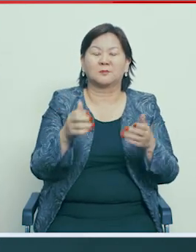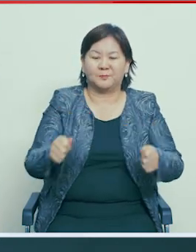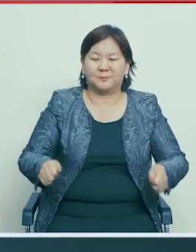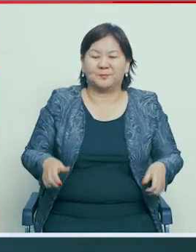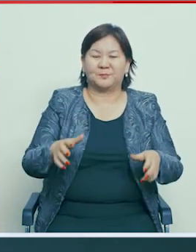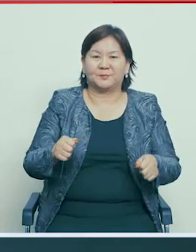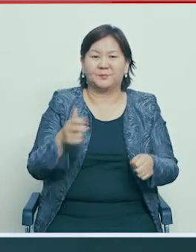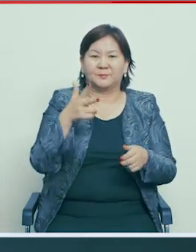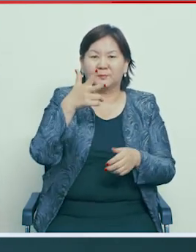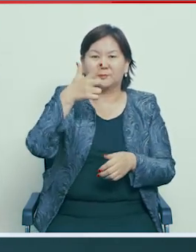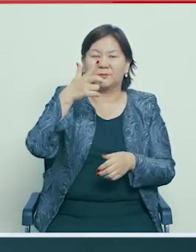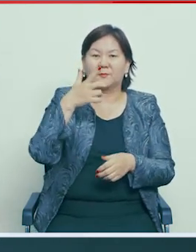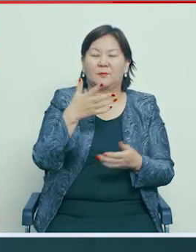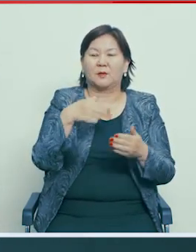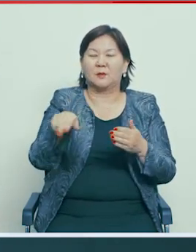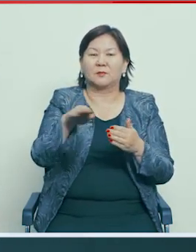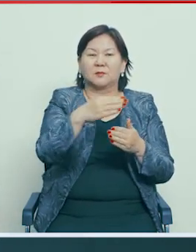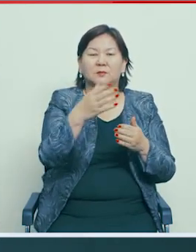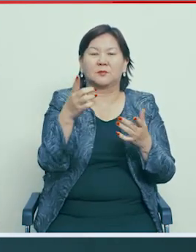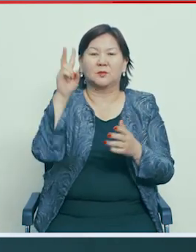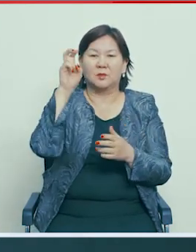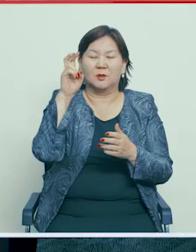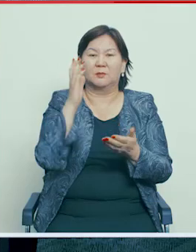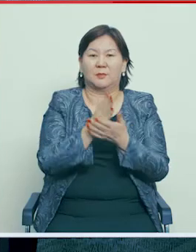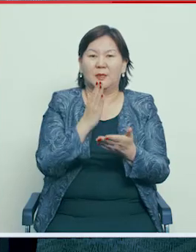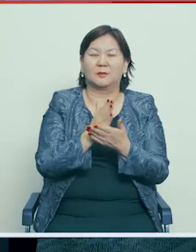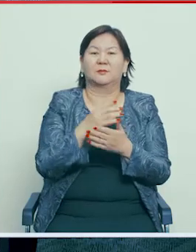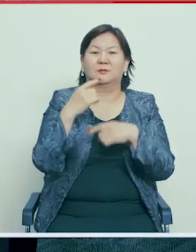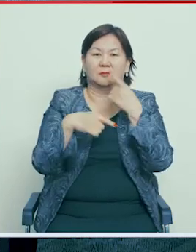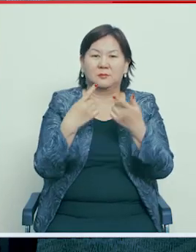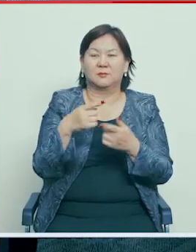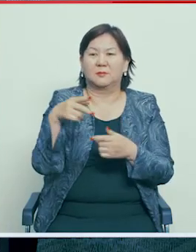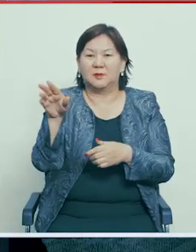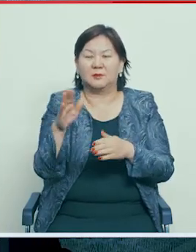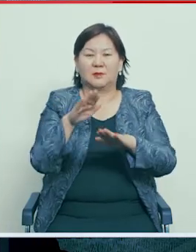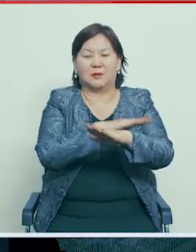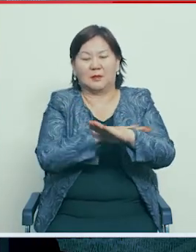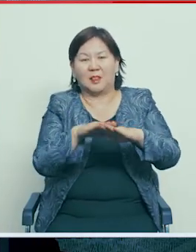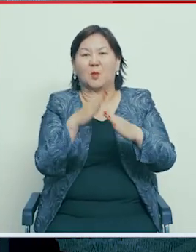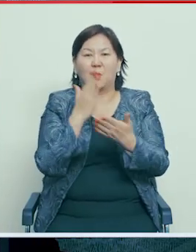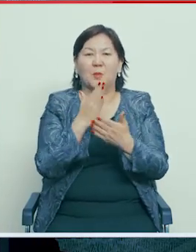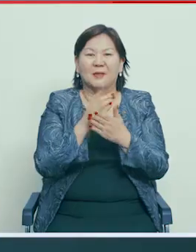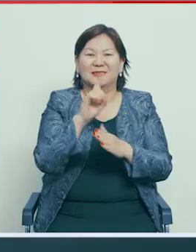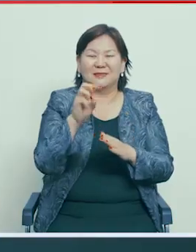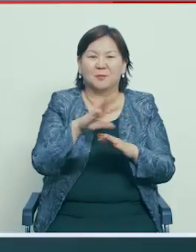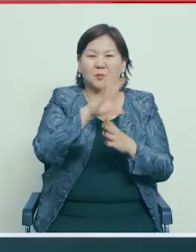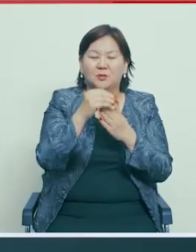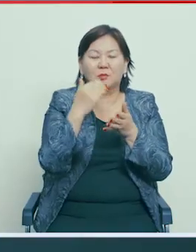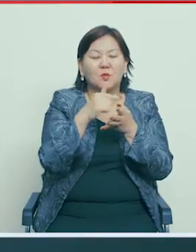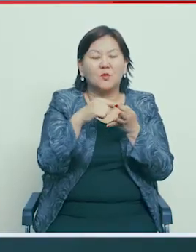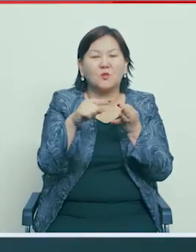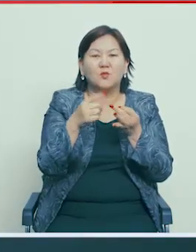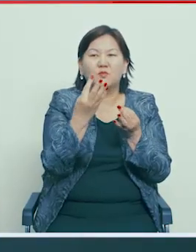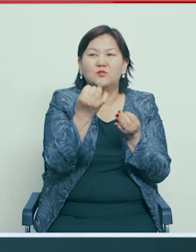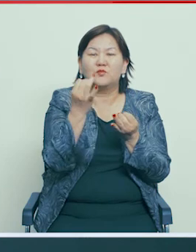хүн доорно гэд тэр зүгээр байдаг гэд тэг 0-той тэр 0-той байдаг. Тэнд нэг налуутай байдаг гэдэг ингээд тэрийг бүр ингээд бүгдийг ингээд хэдхэн